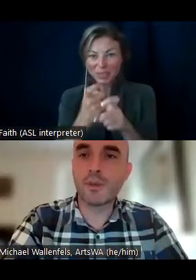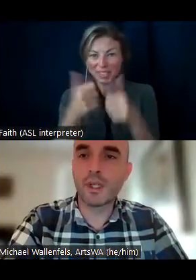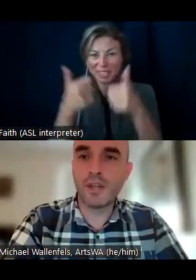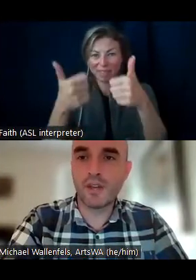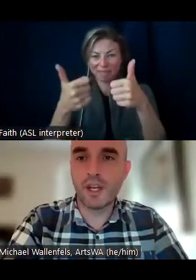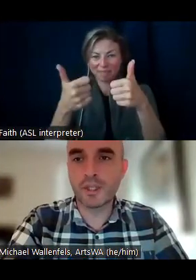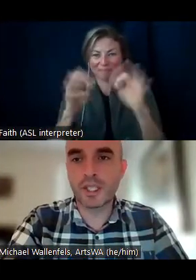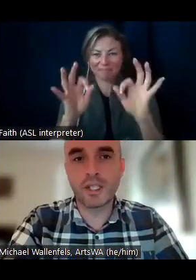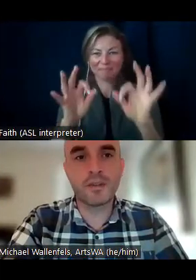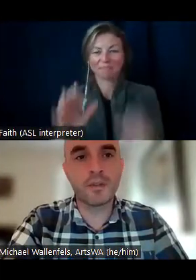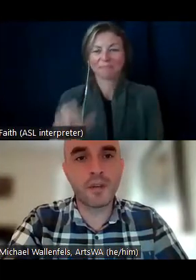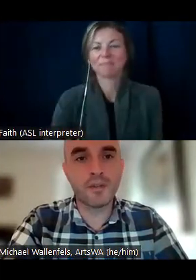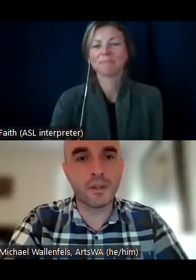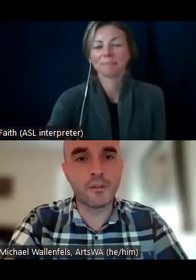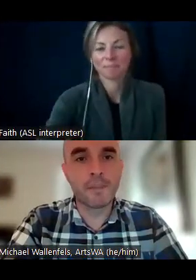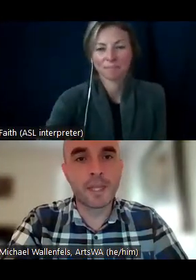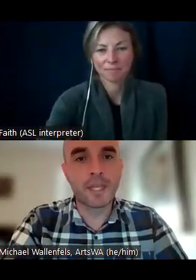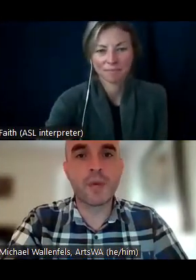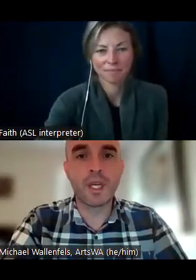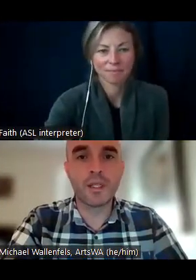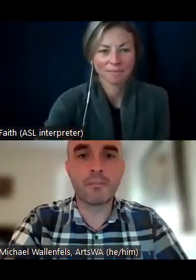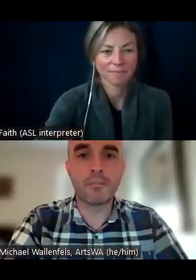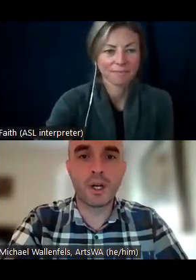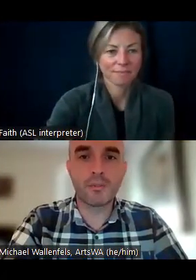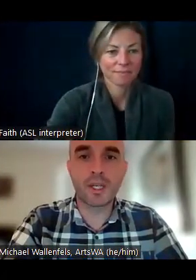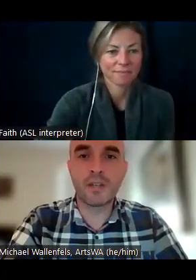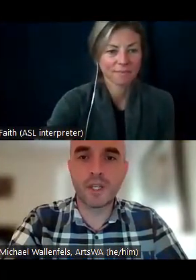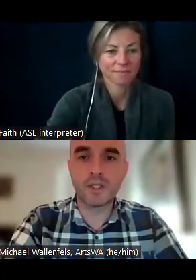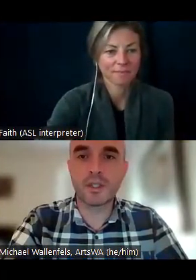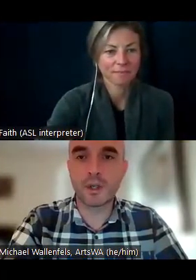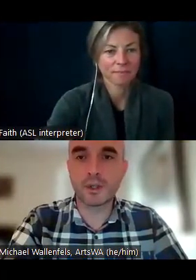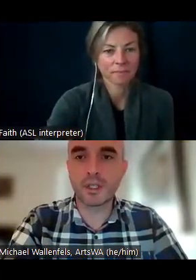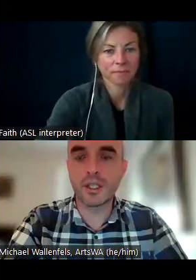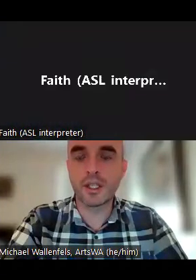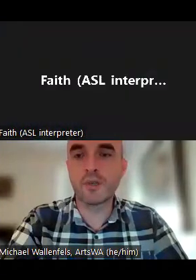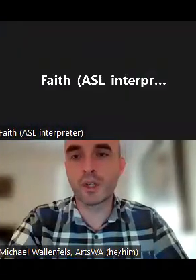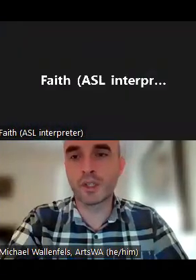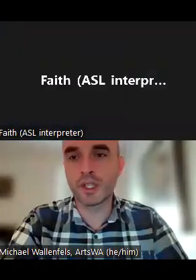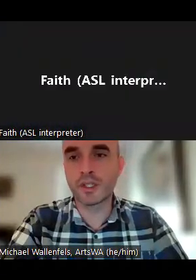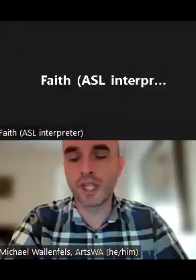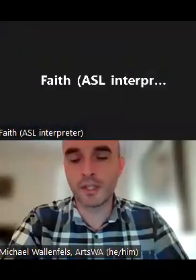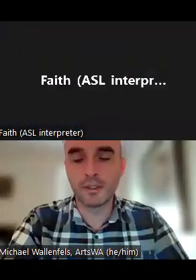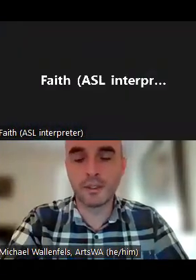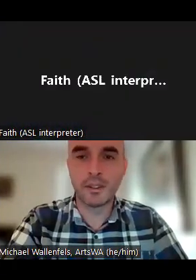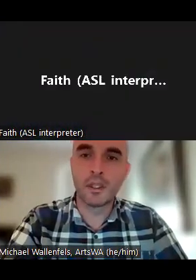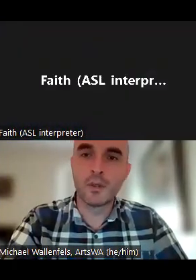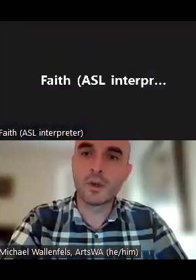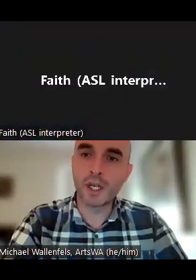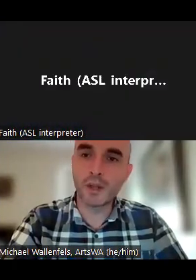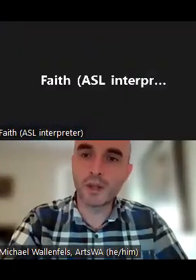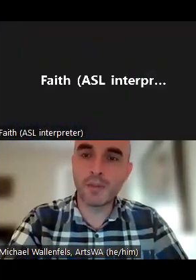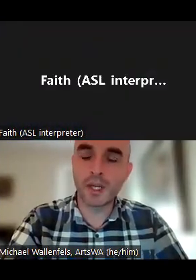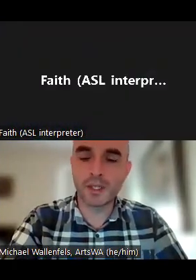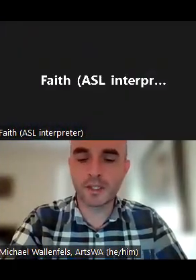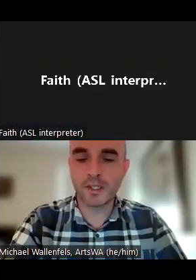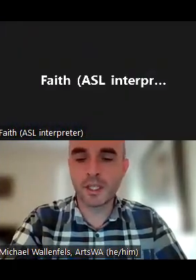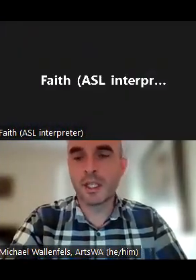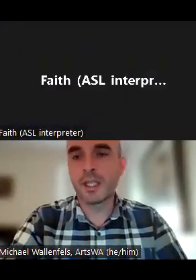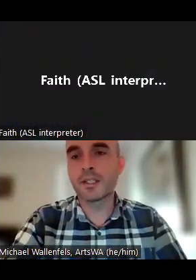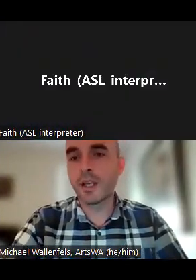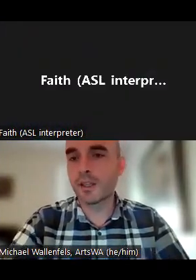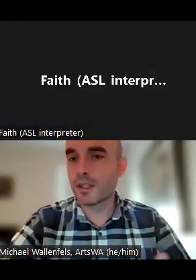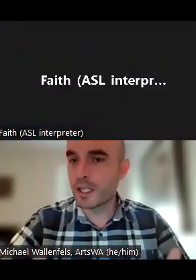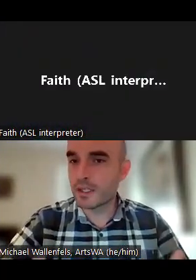되는데 컨벤션 이게 적격 신청자는 수입의 최소 25%가 워싱턴 주에서 개최되는 컨벤션에